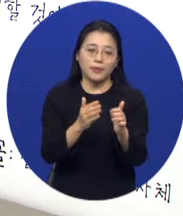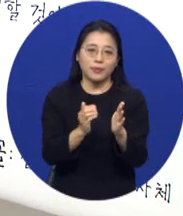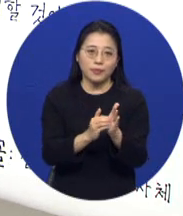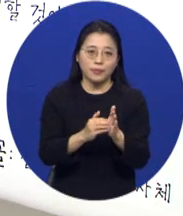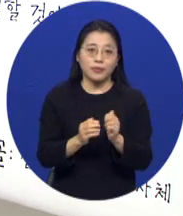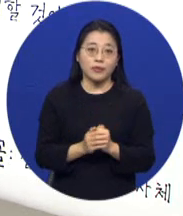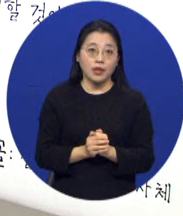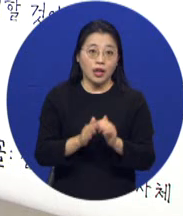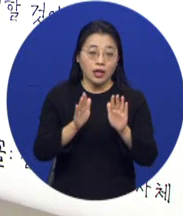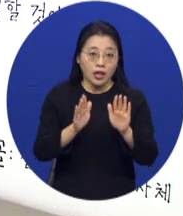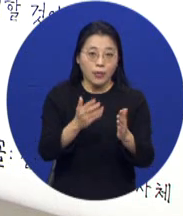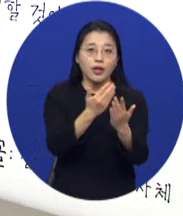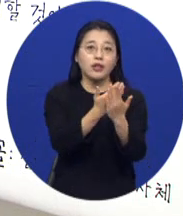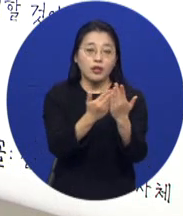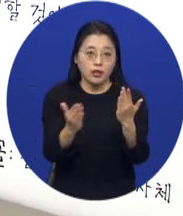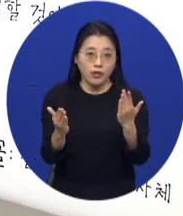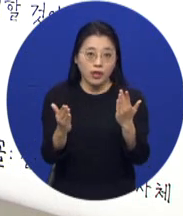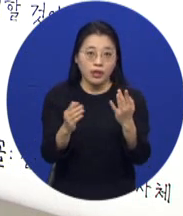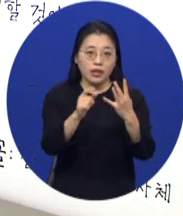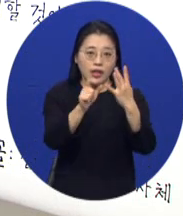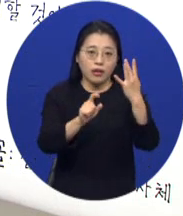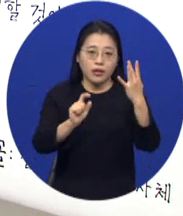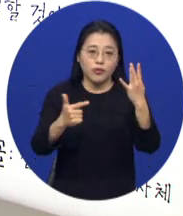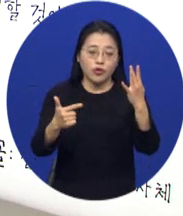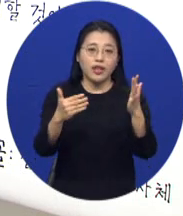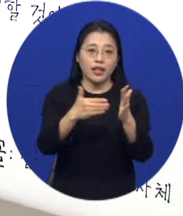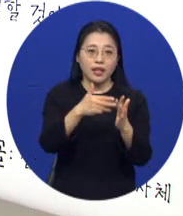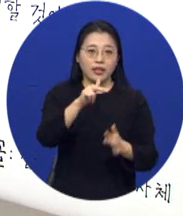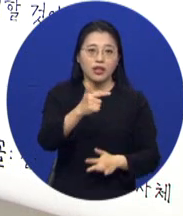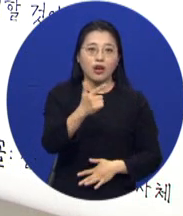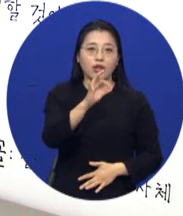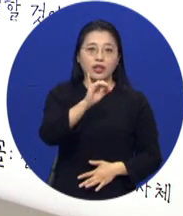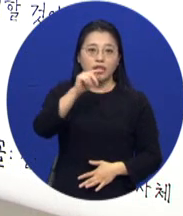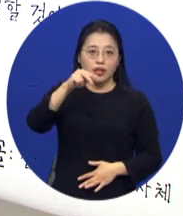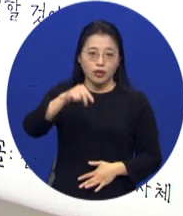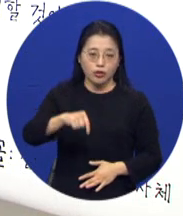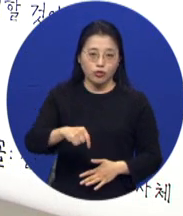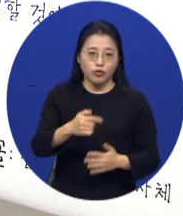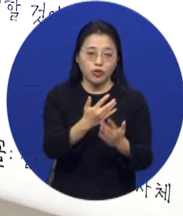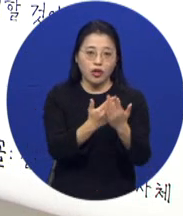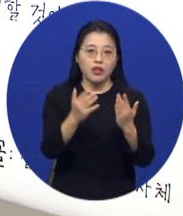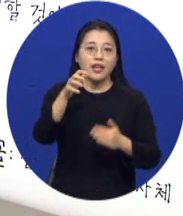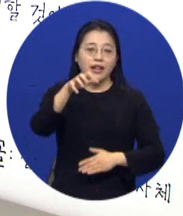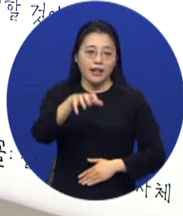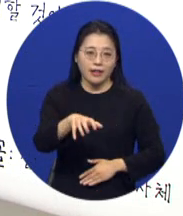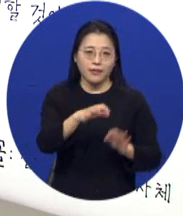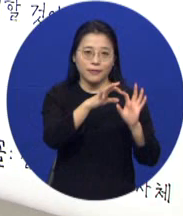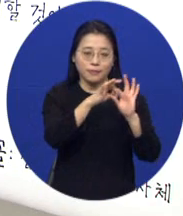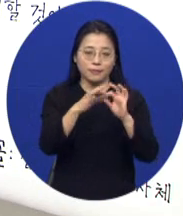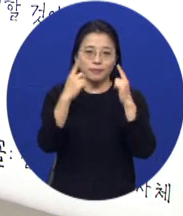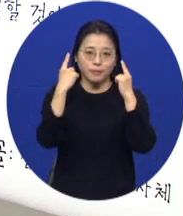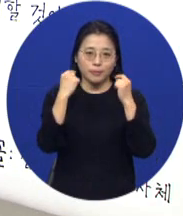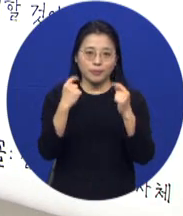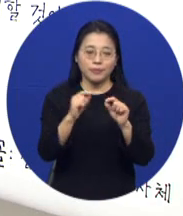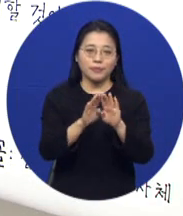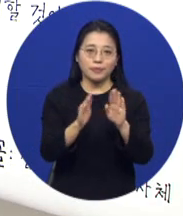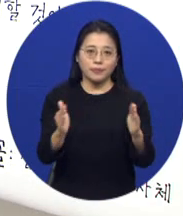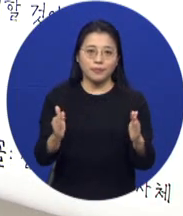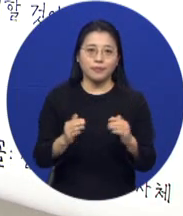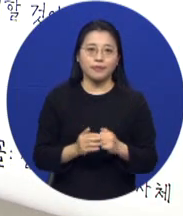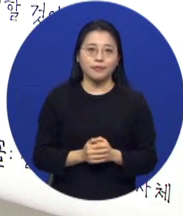괜찮아 특별 기획전은 다음 달 16일까지 전희수 갤러리에서 계속됩니다 MBC 뉴스